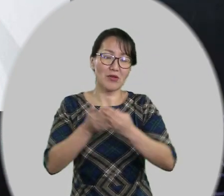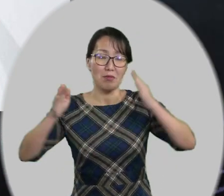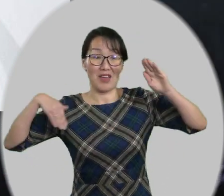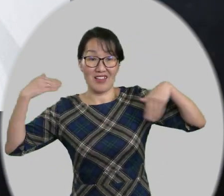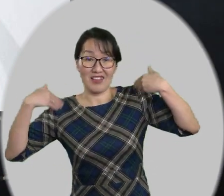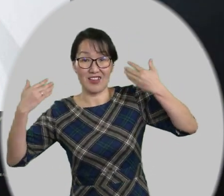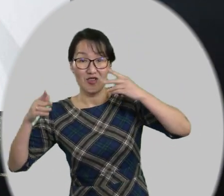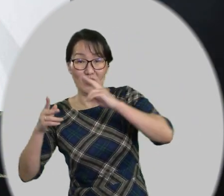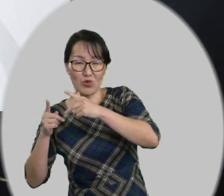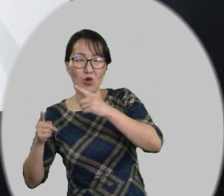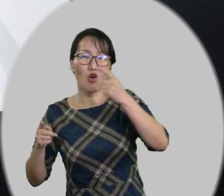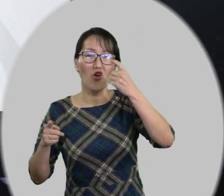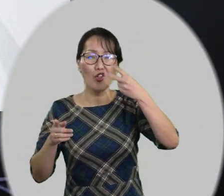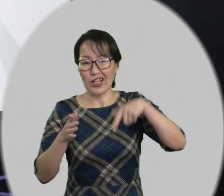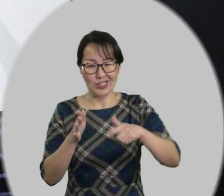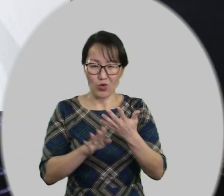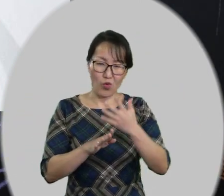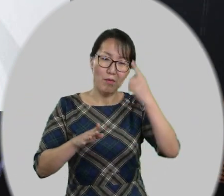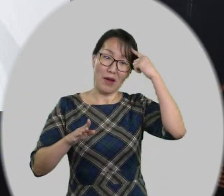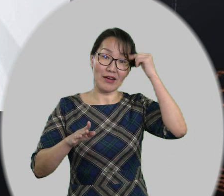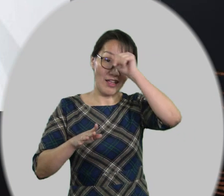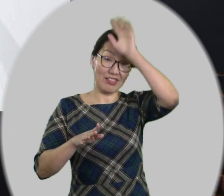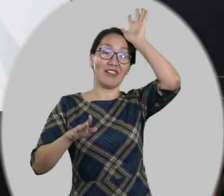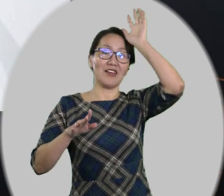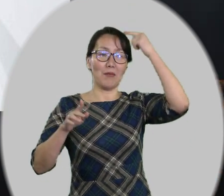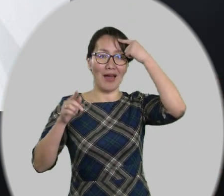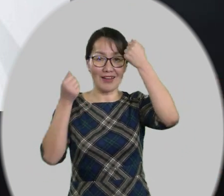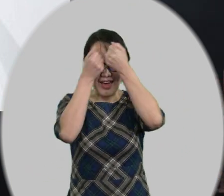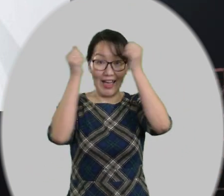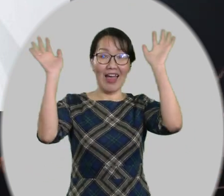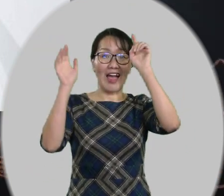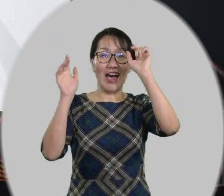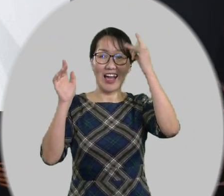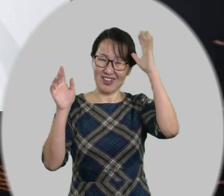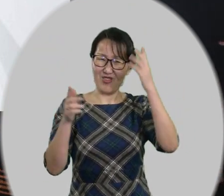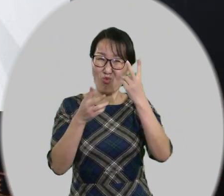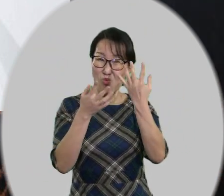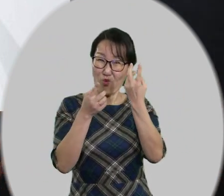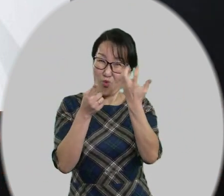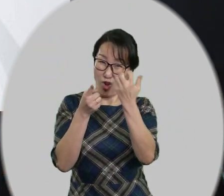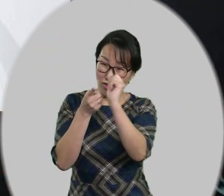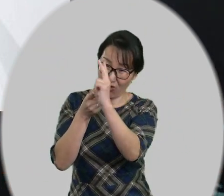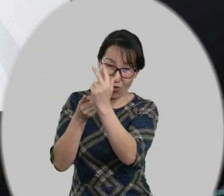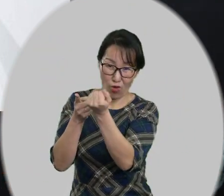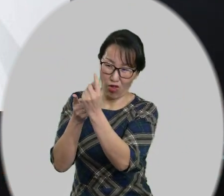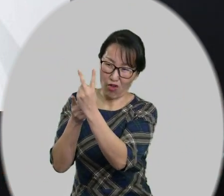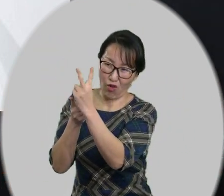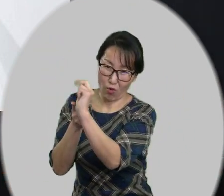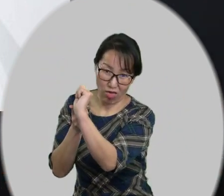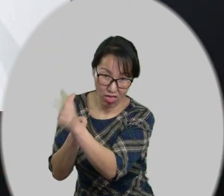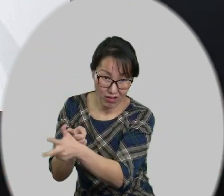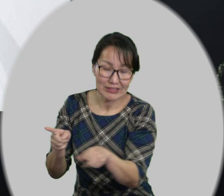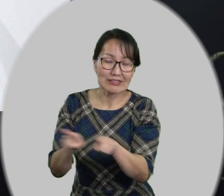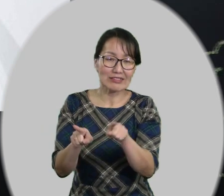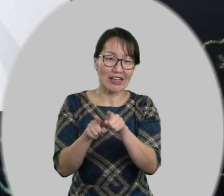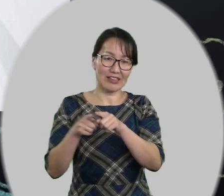байж болдог. Жишээлбэл тэр баярлах гэдэг үгэн дээр магнатины хүлэн газар хүрэхгүй байх гих мэтчлэн хоёр одоо хэл зүг нэг ижил